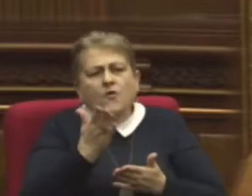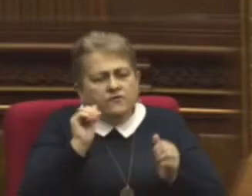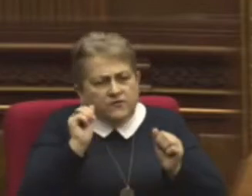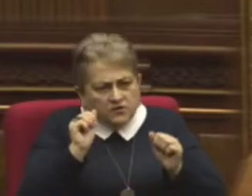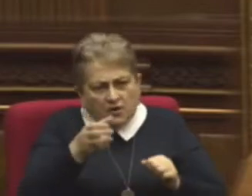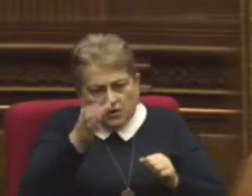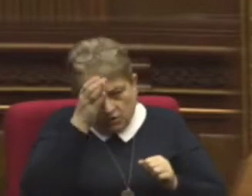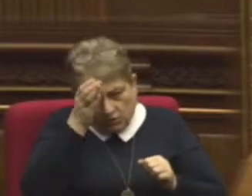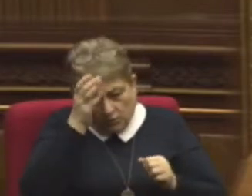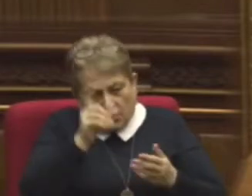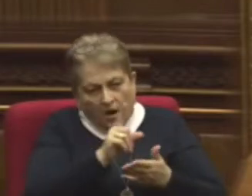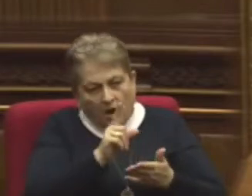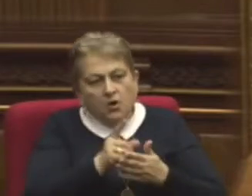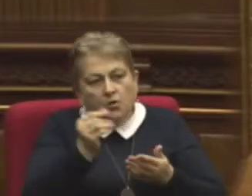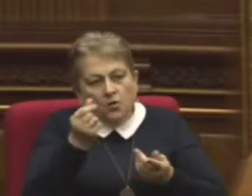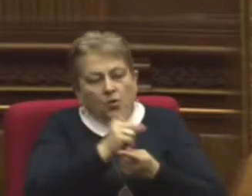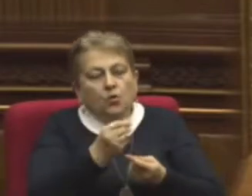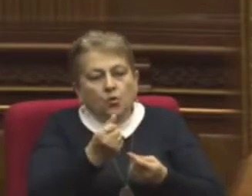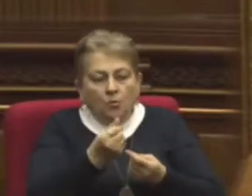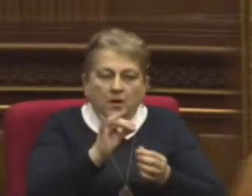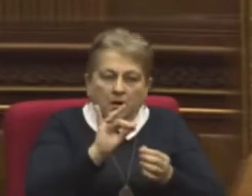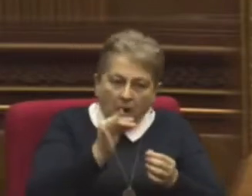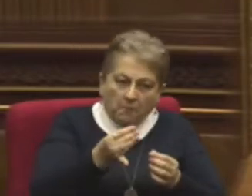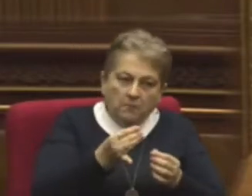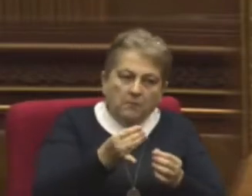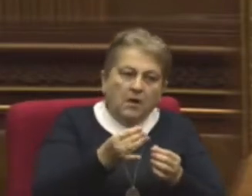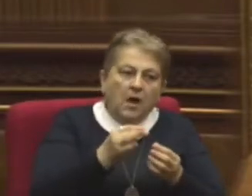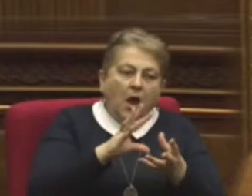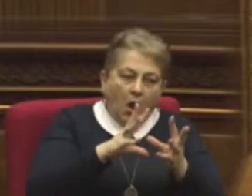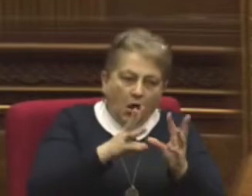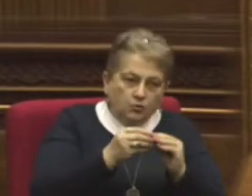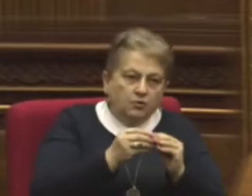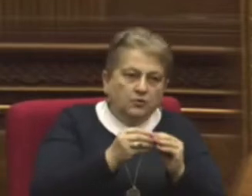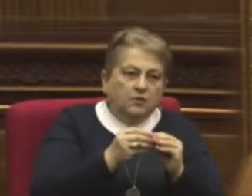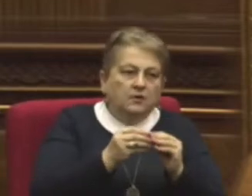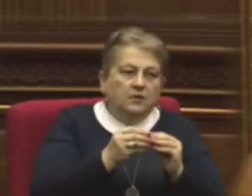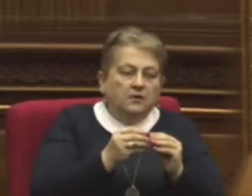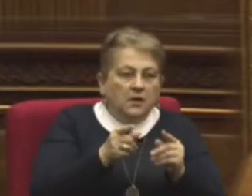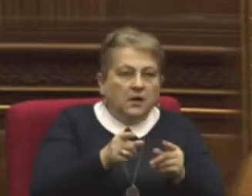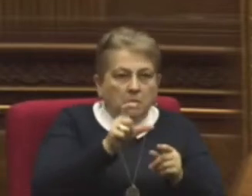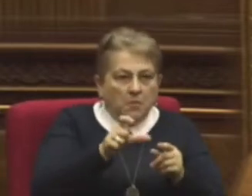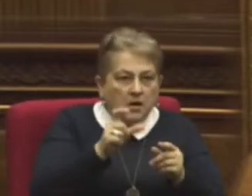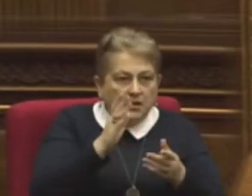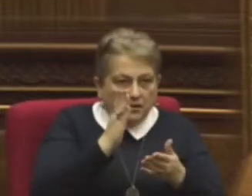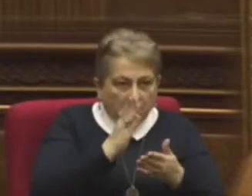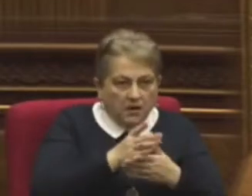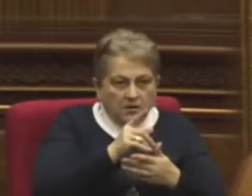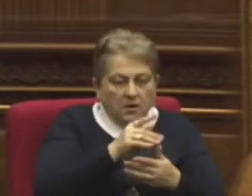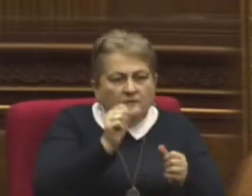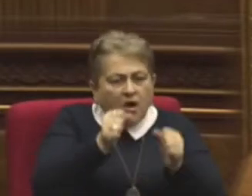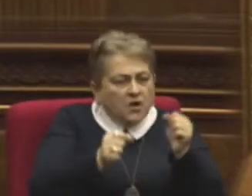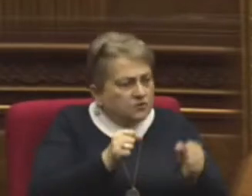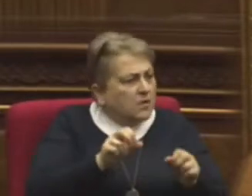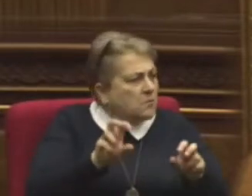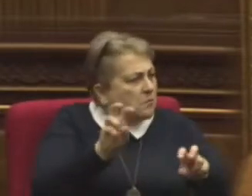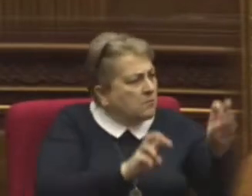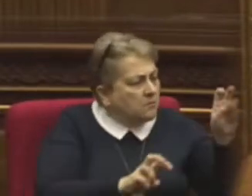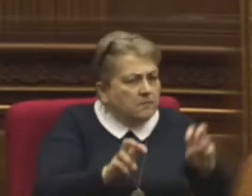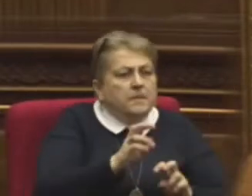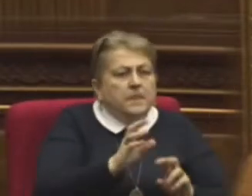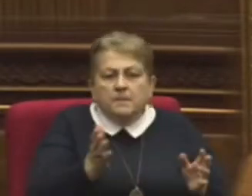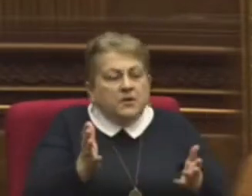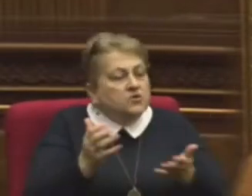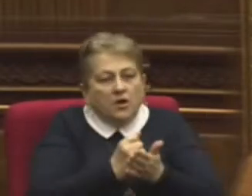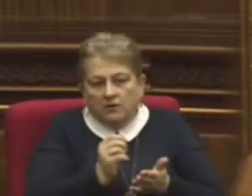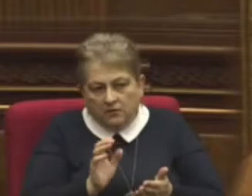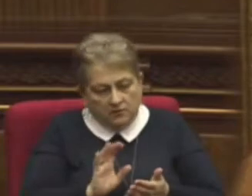վիճակի են գիտության արդյունքը վերածել գումարի կամ վերածել արդյունքի product-ի։ Այդ մարդիկ հիմա կան, իրենք վազվզում են, փնտրում են նման արդյունք, բայց